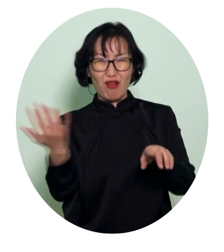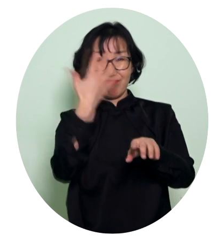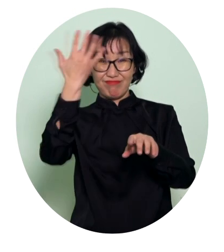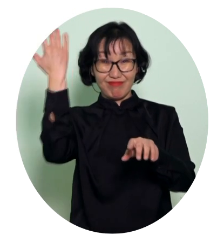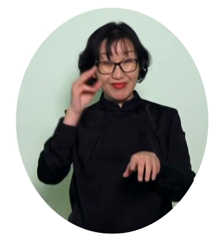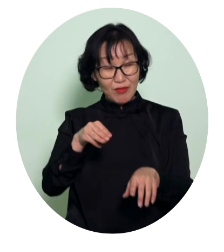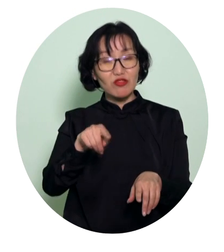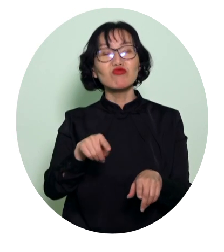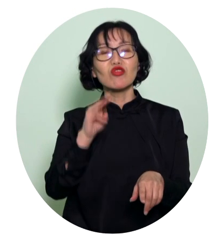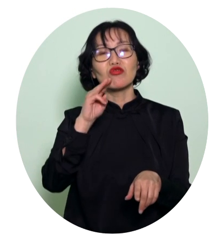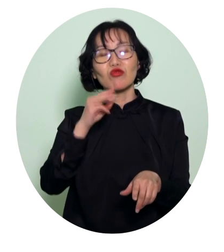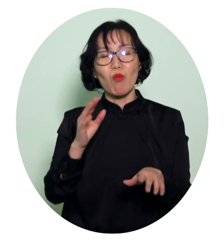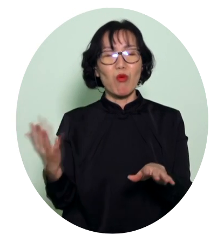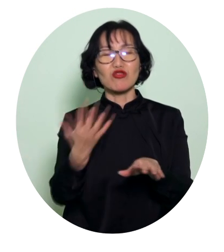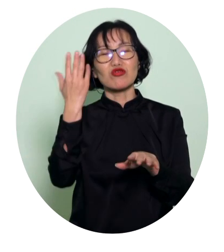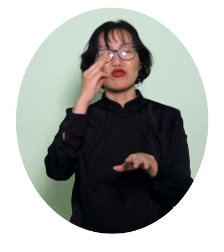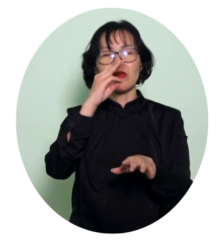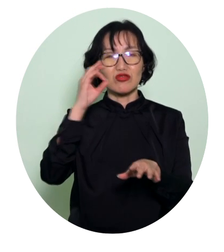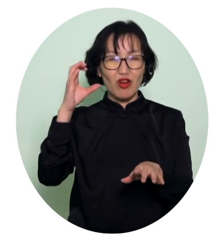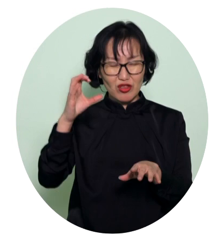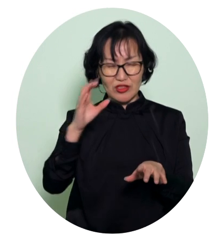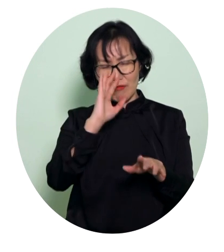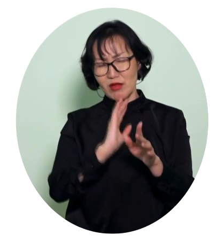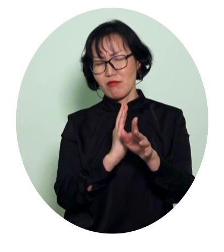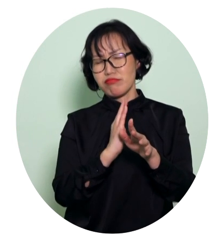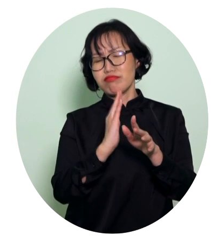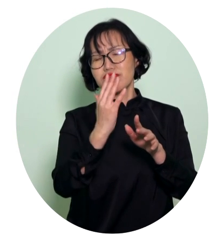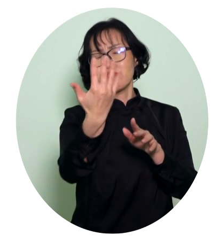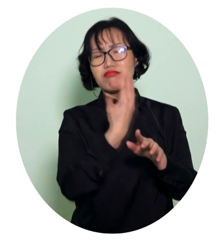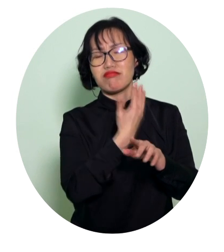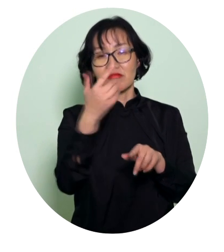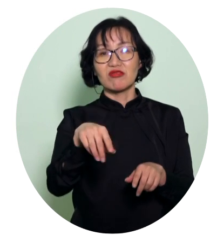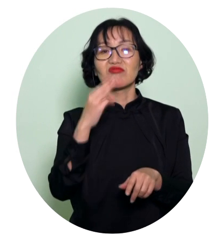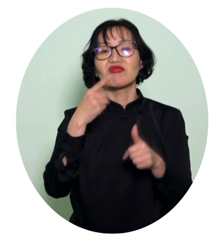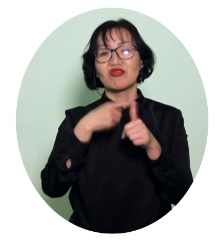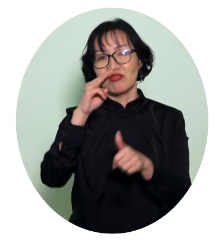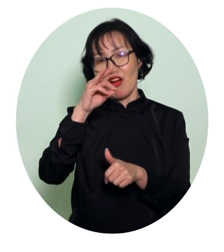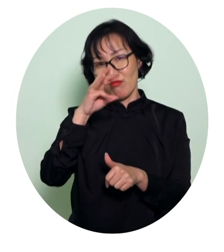гэдэг маань тэгвэл давхихад боссон тоос эрчилдэн нийлхийг хэлдэг байна.